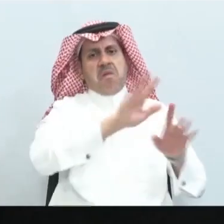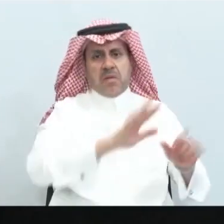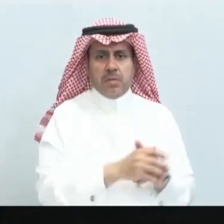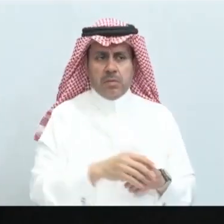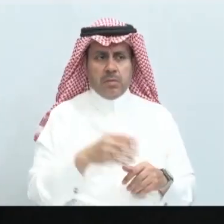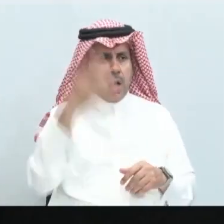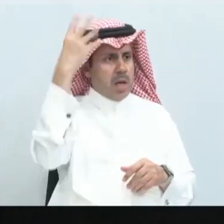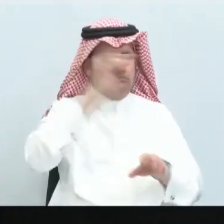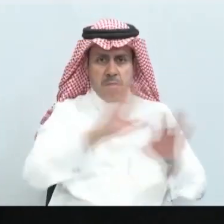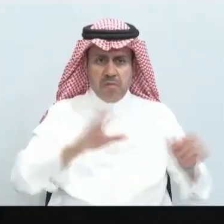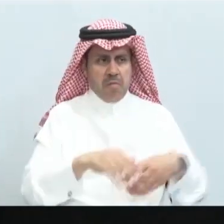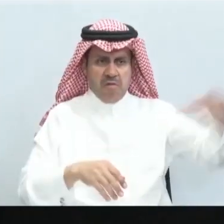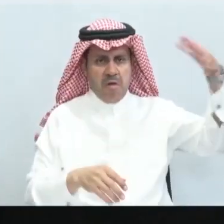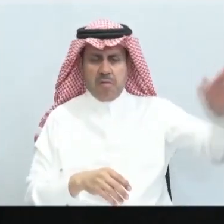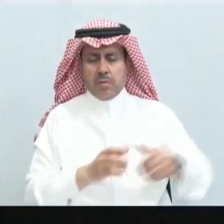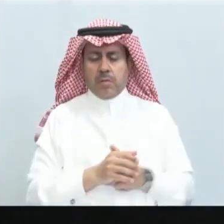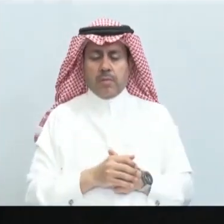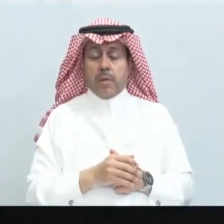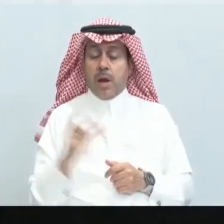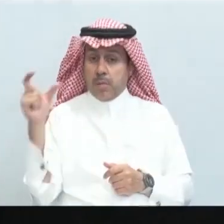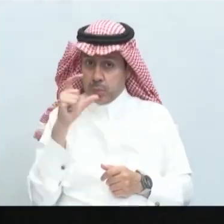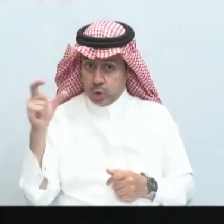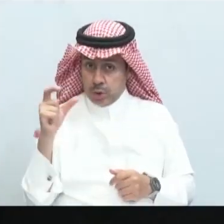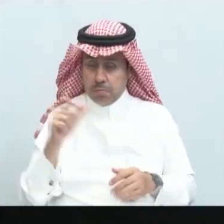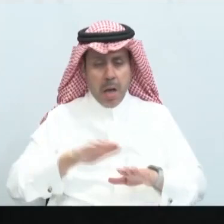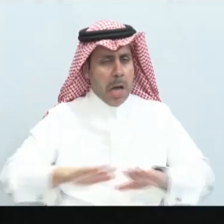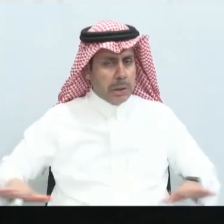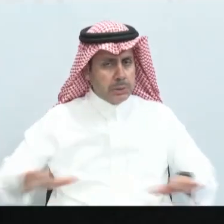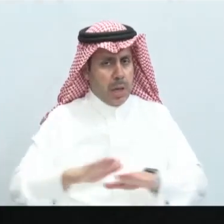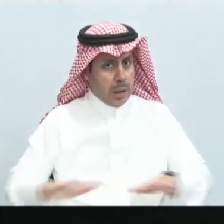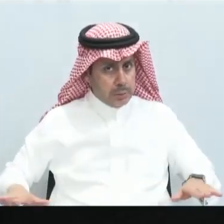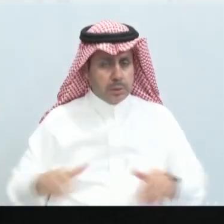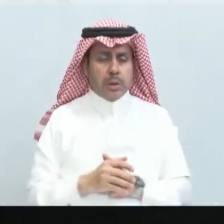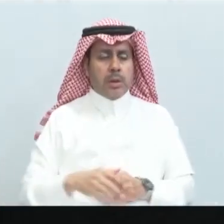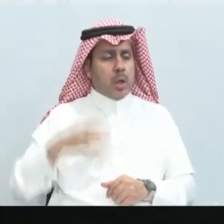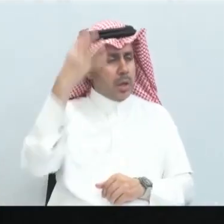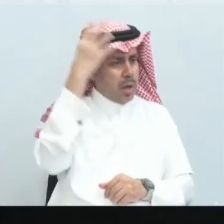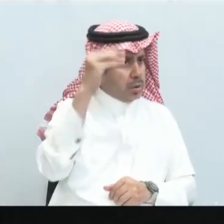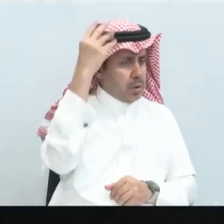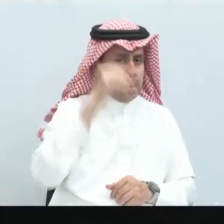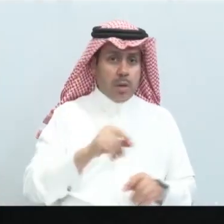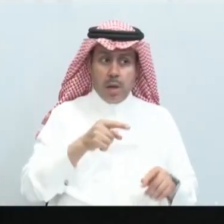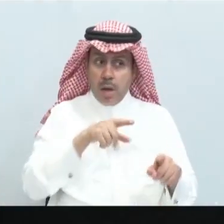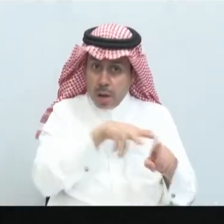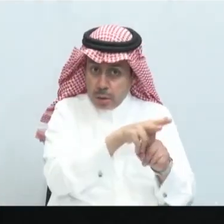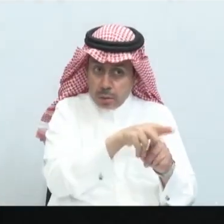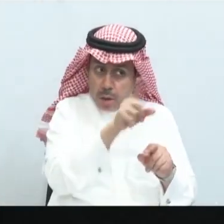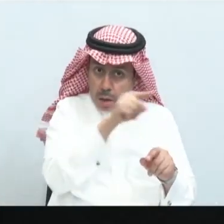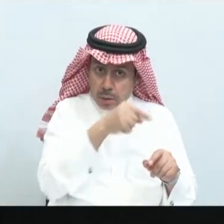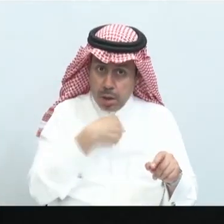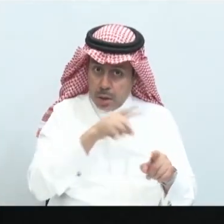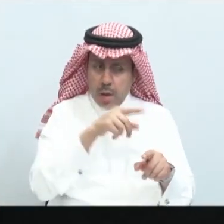لا اعتذر لا المسلم متواضع المسلم مؤدب اذا لا